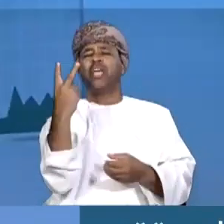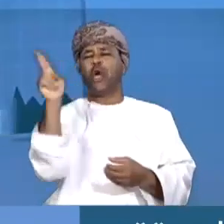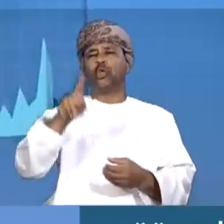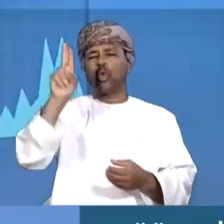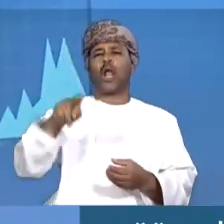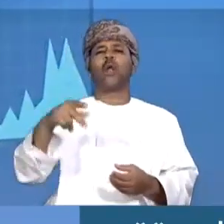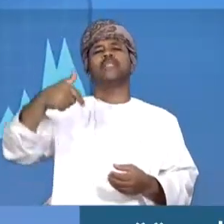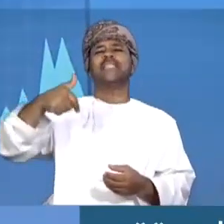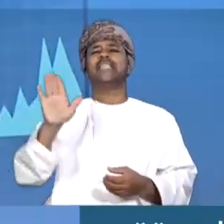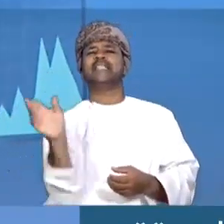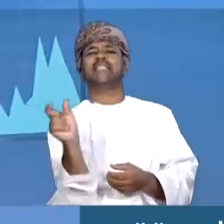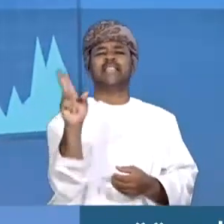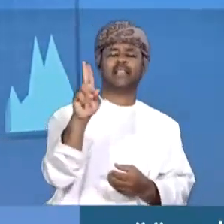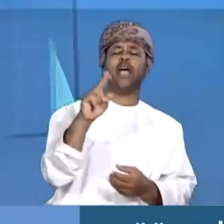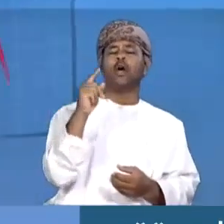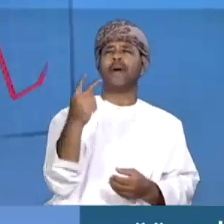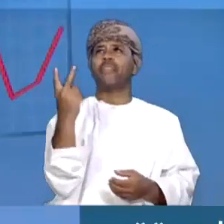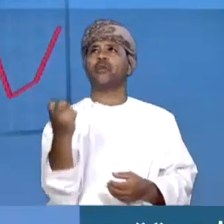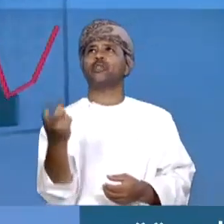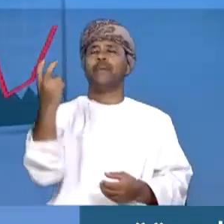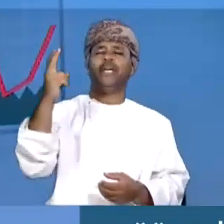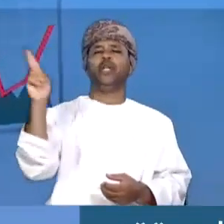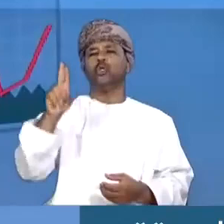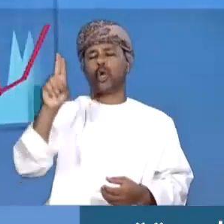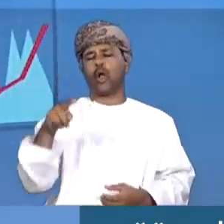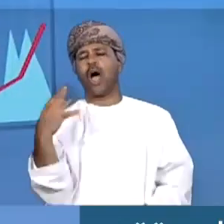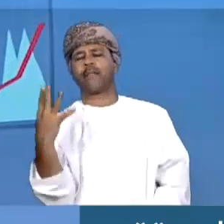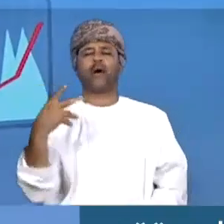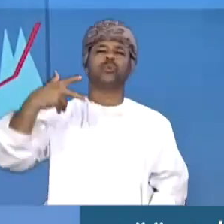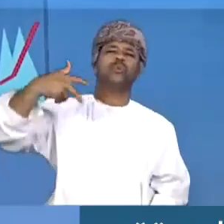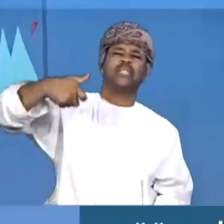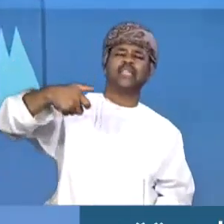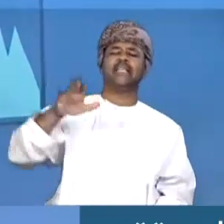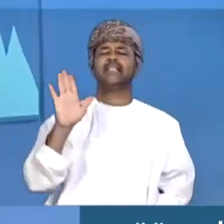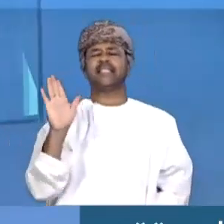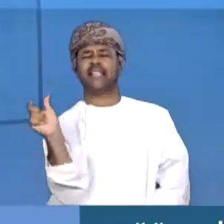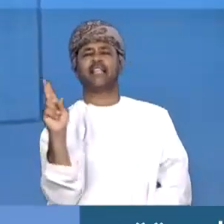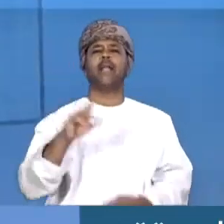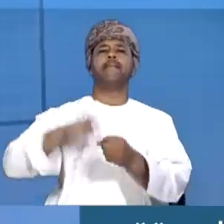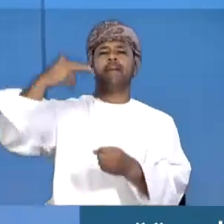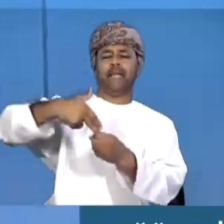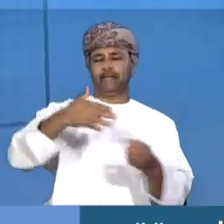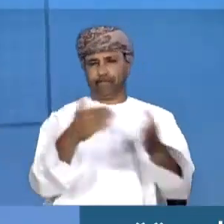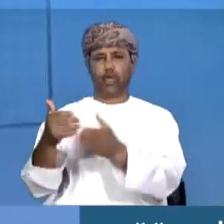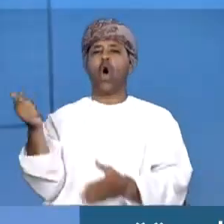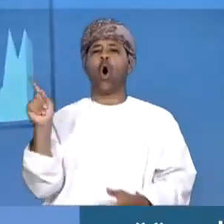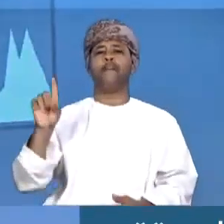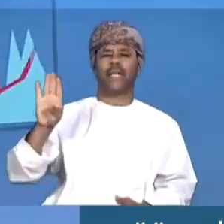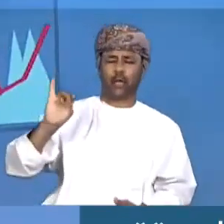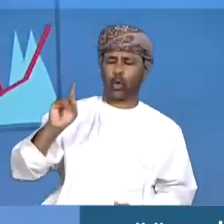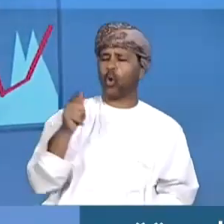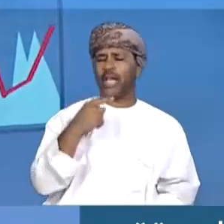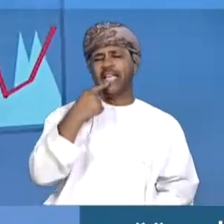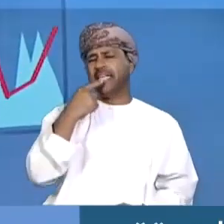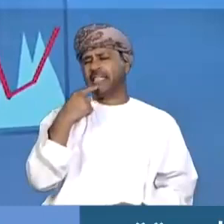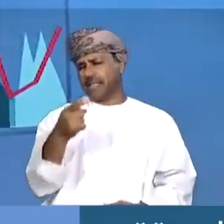سنتا ليستقر عند 72 دولارا و64 سنتا للبرميل. وذكرت أوبك أن المعدل السنوي